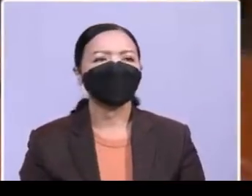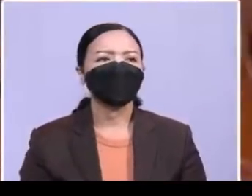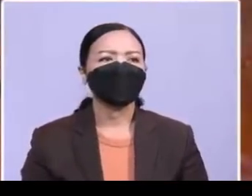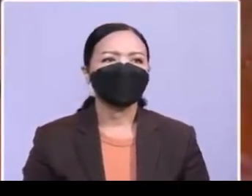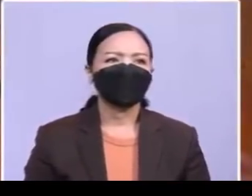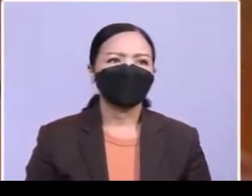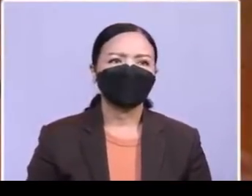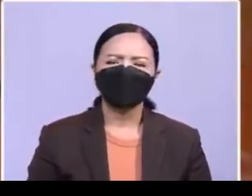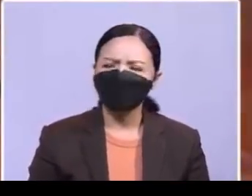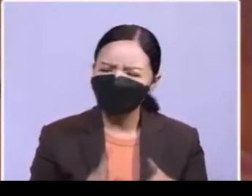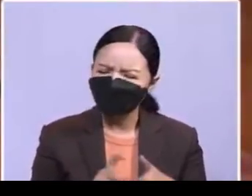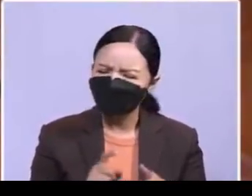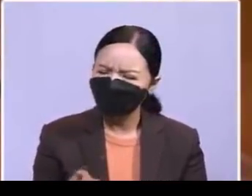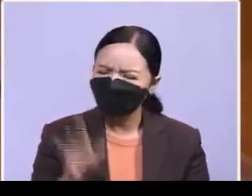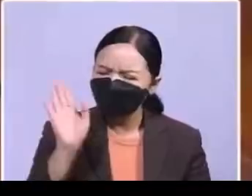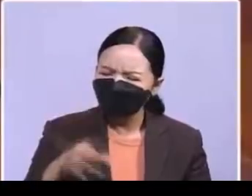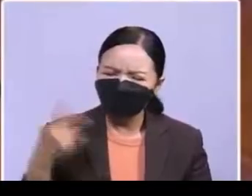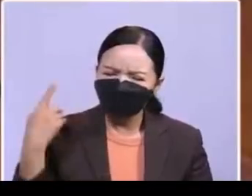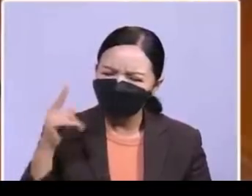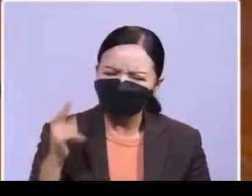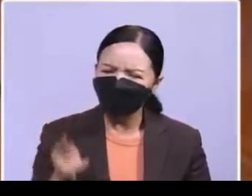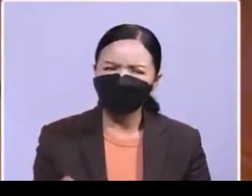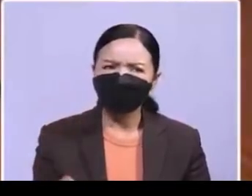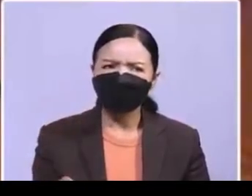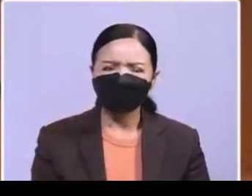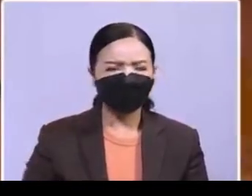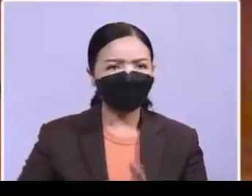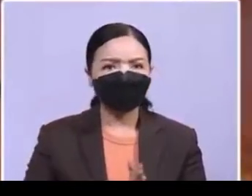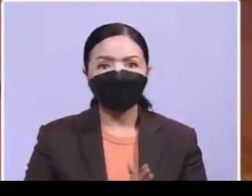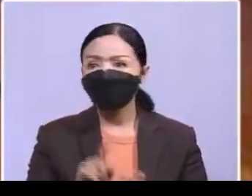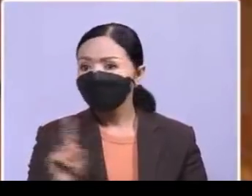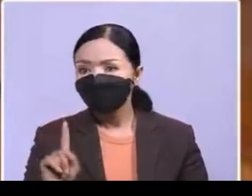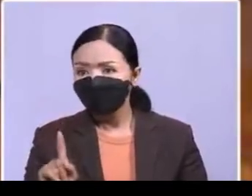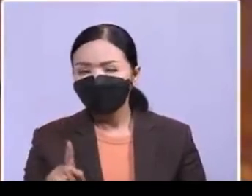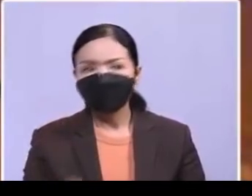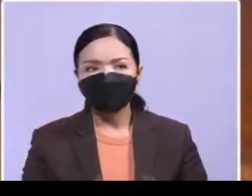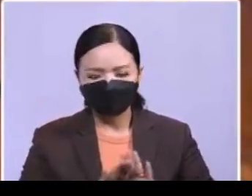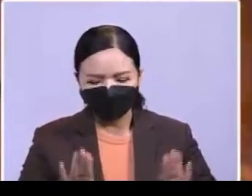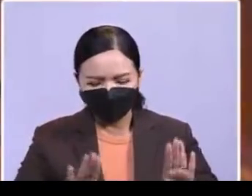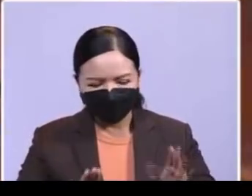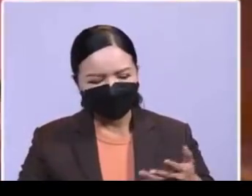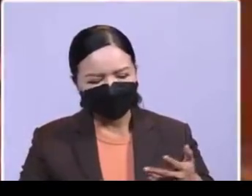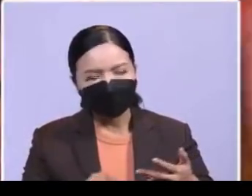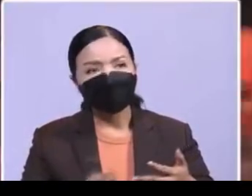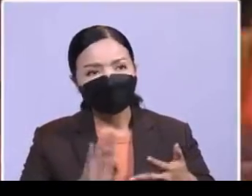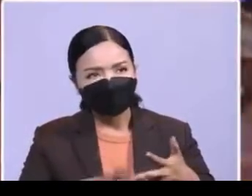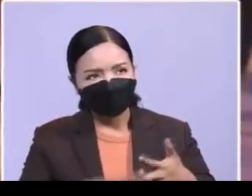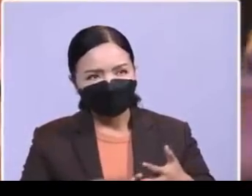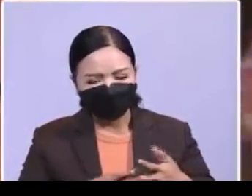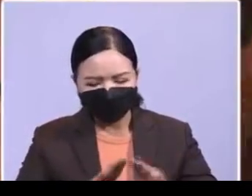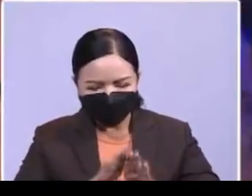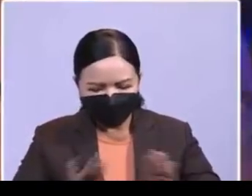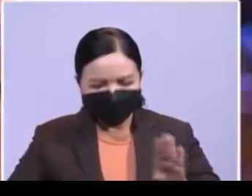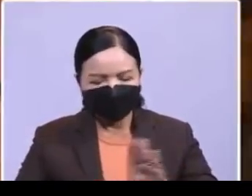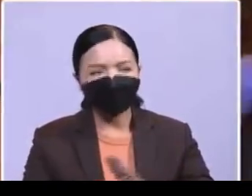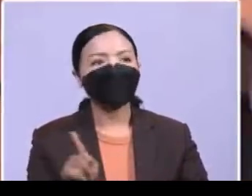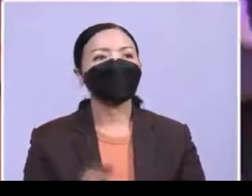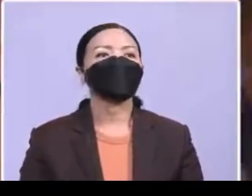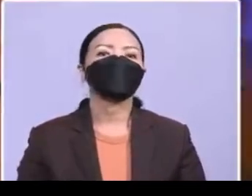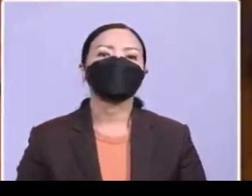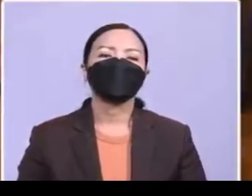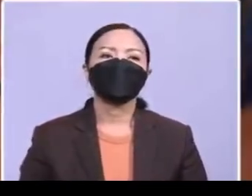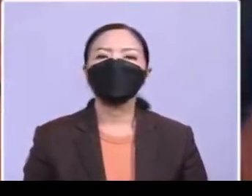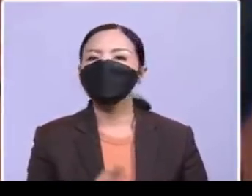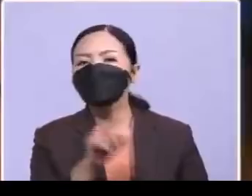ะพูดคุยได้เอาถามว่าคุณป้าคุณแจอยู่ที่ไหนเดี๋ยวจะไปเปิดประตูด้านล่างจะได้เอาพาไปส่งโรงพยาบาลก็บอกกัน